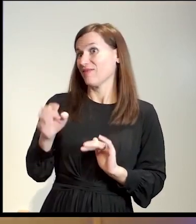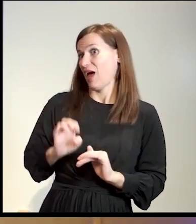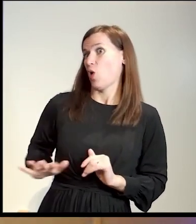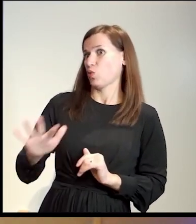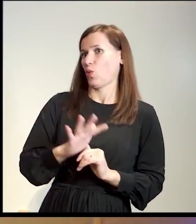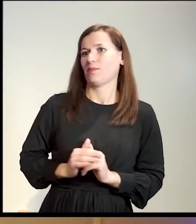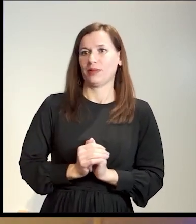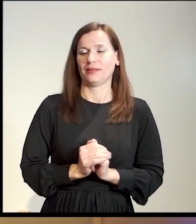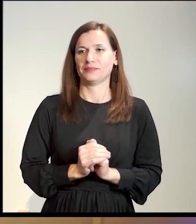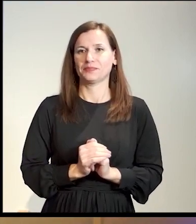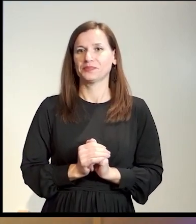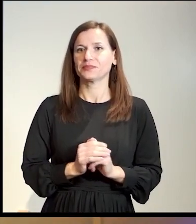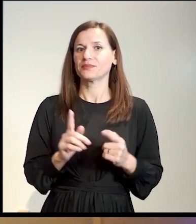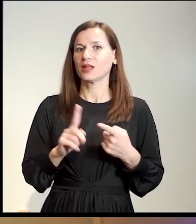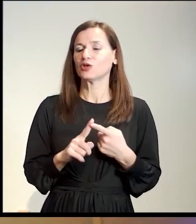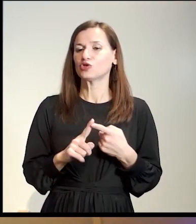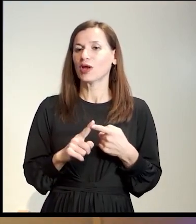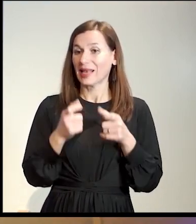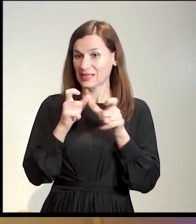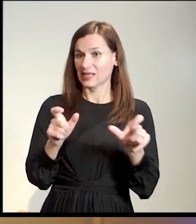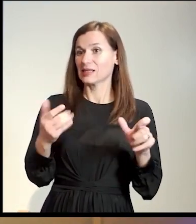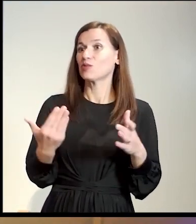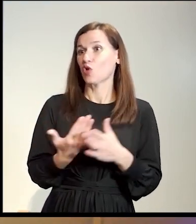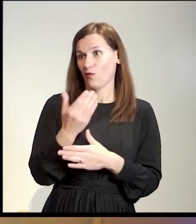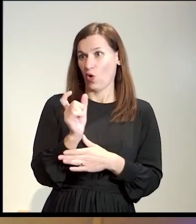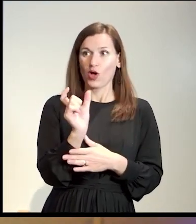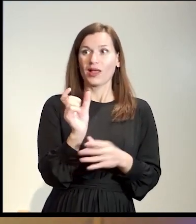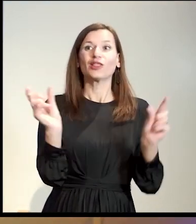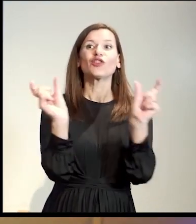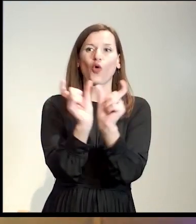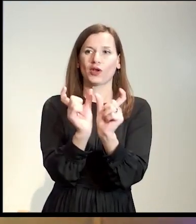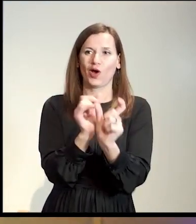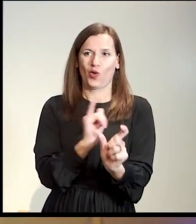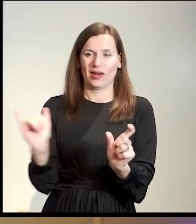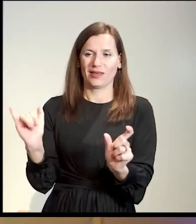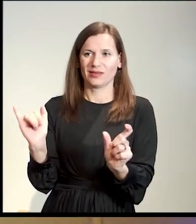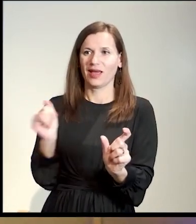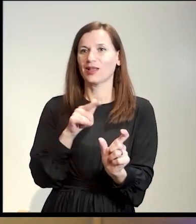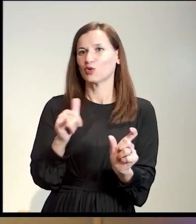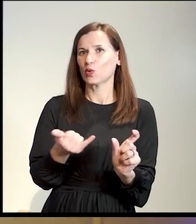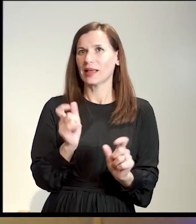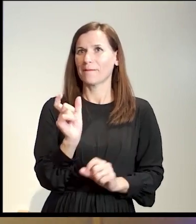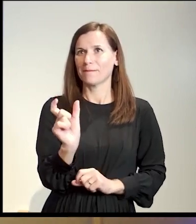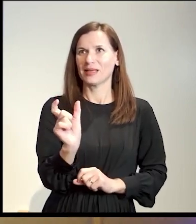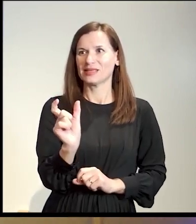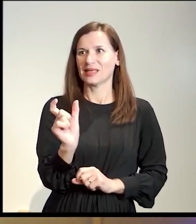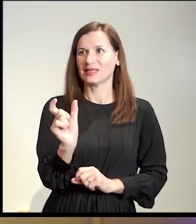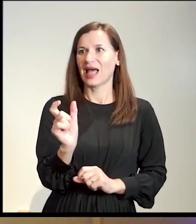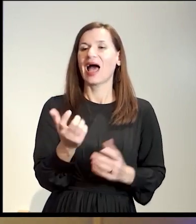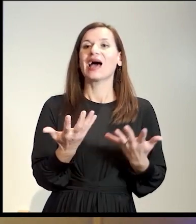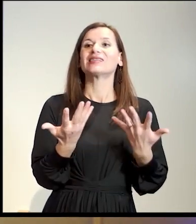Če razglasim novotvorjen koleta, verjetno ste jo že slišali, to je beseda